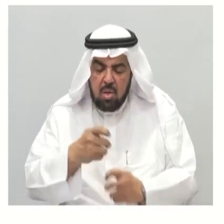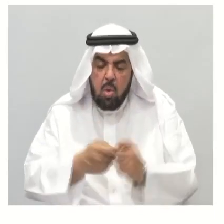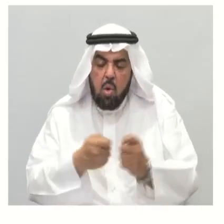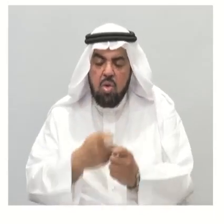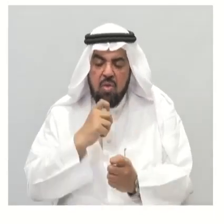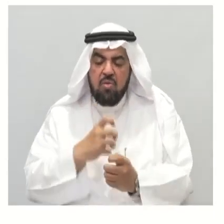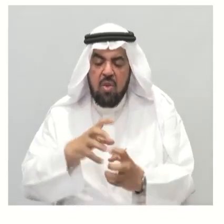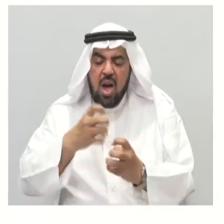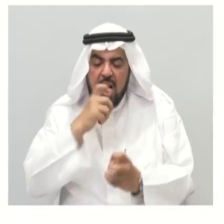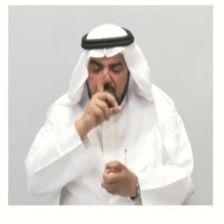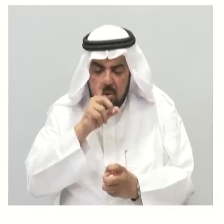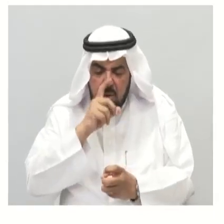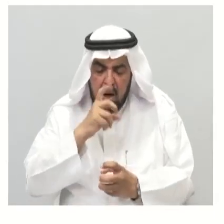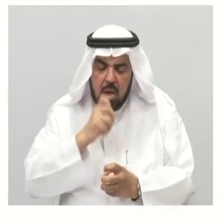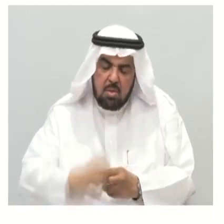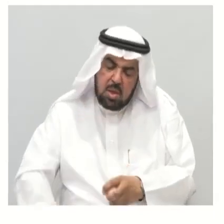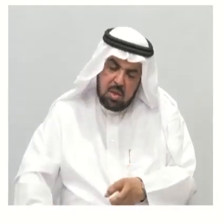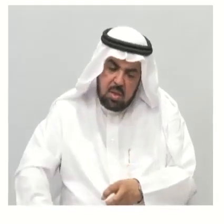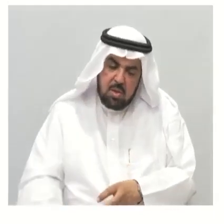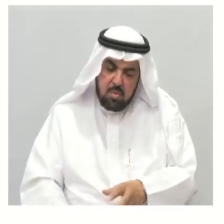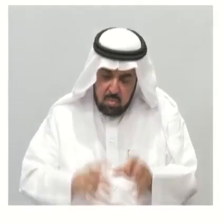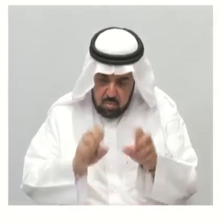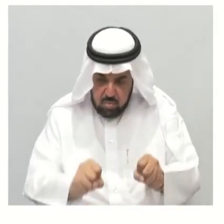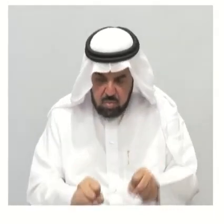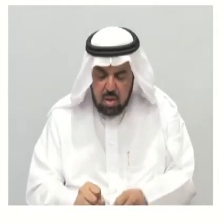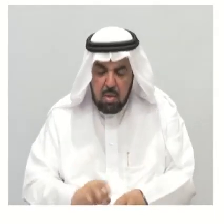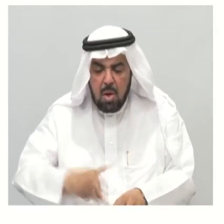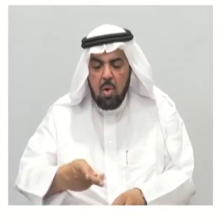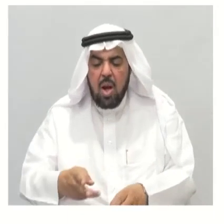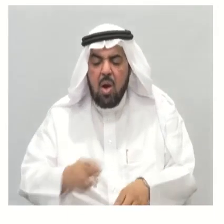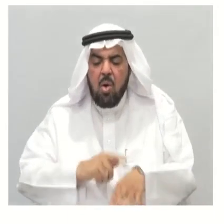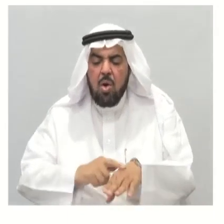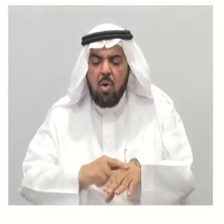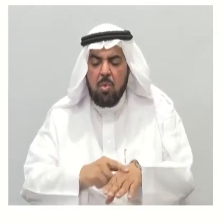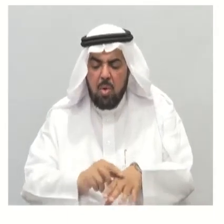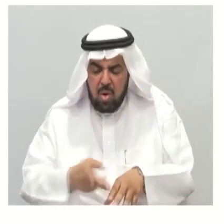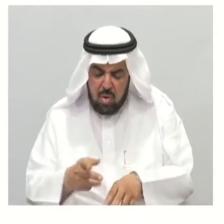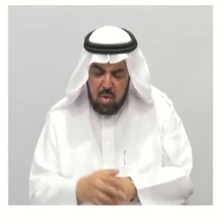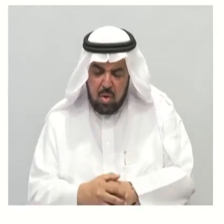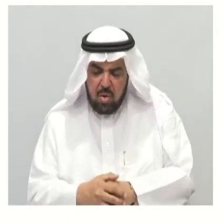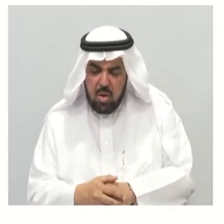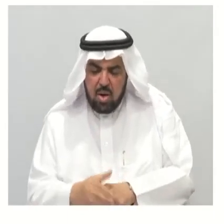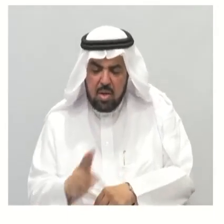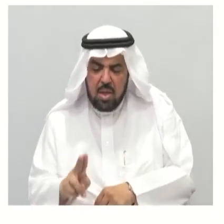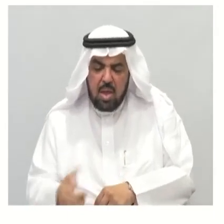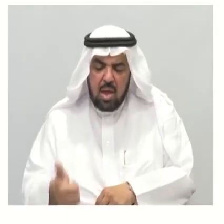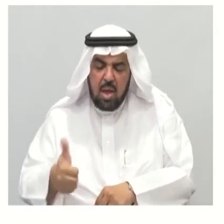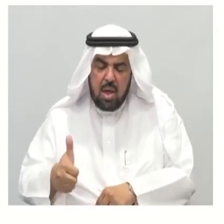لا يتغير لونها إلى اللون البني، واللون البني يعني أنها تتأكسد.